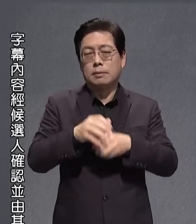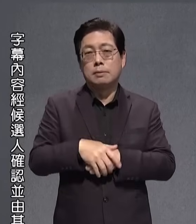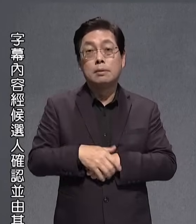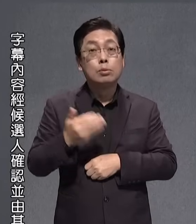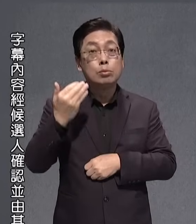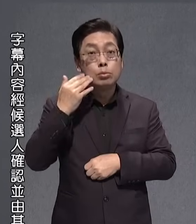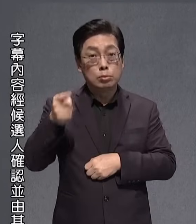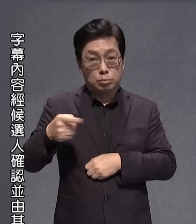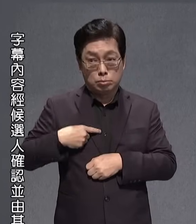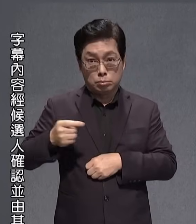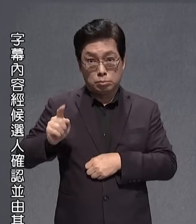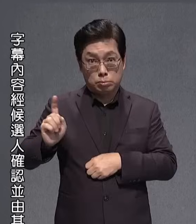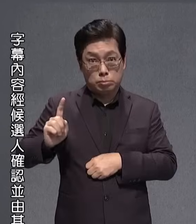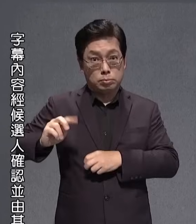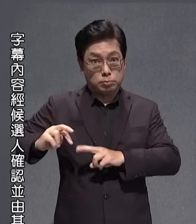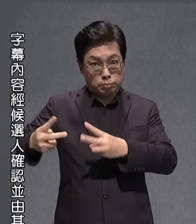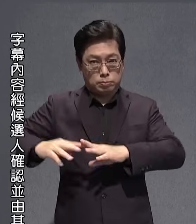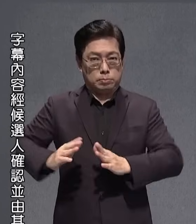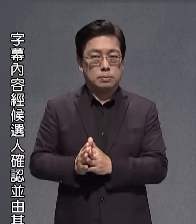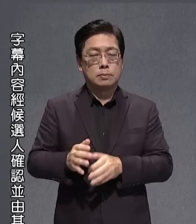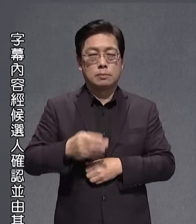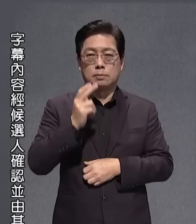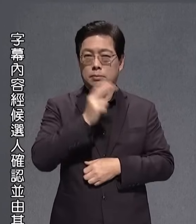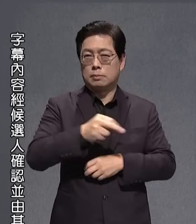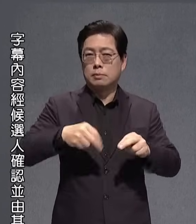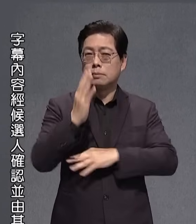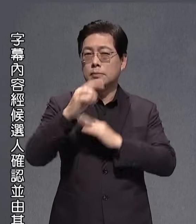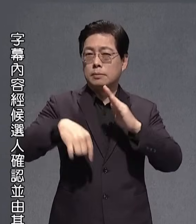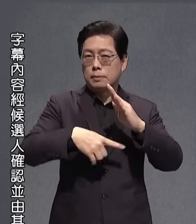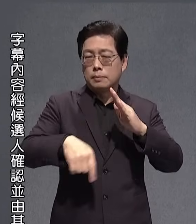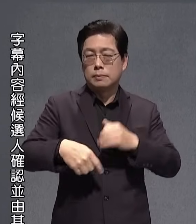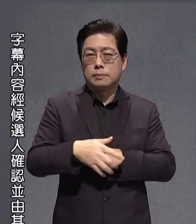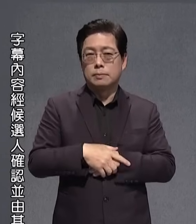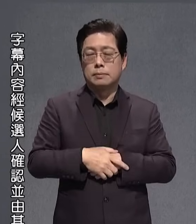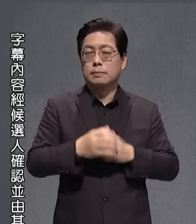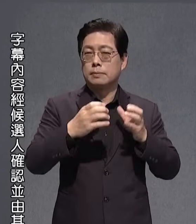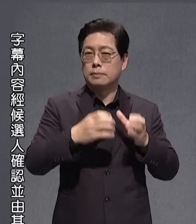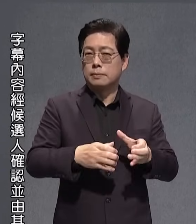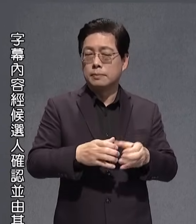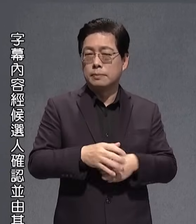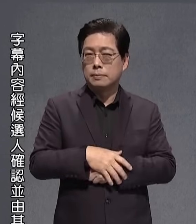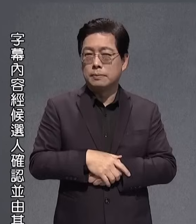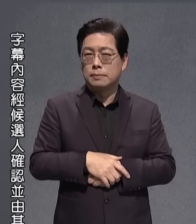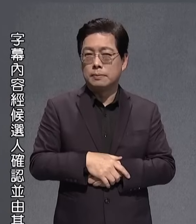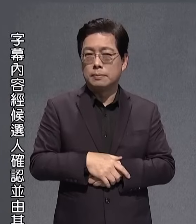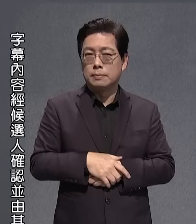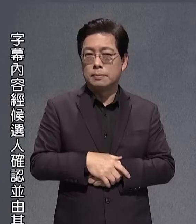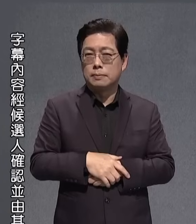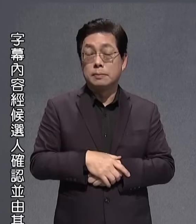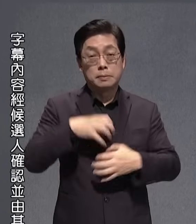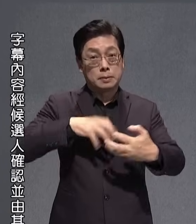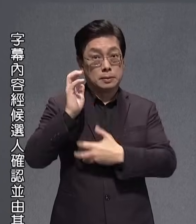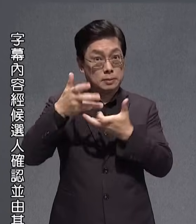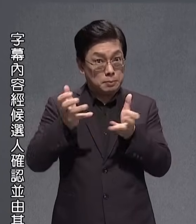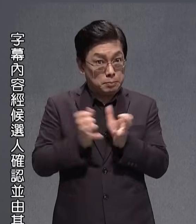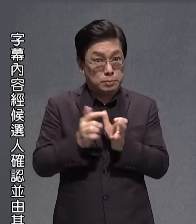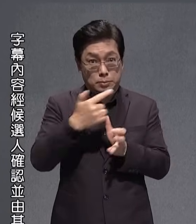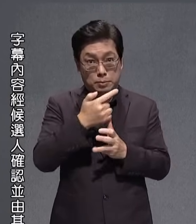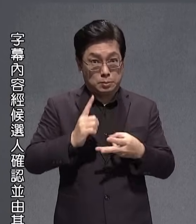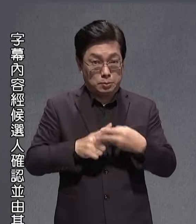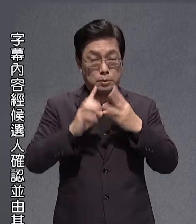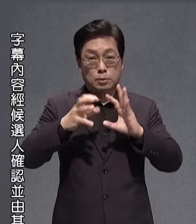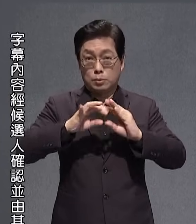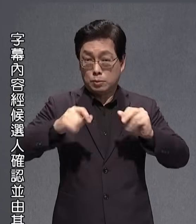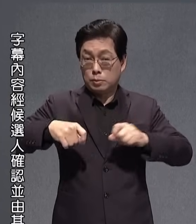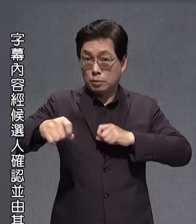哪些该改就立即改。所以我会要求行政院成立一个在内政部里面最重要一个国